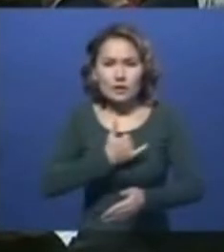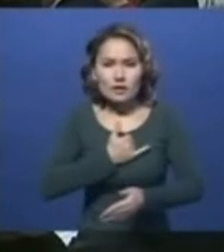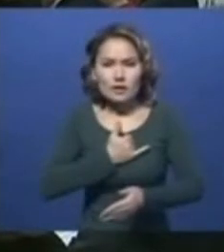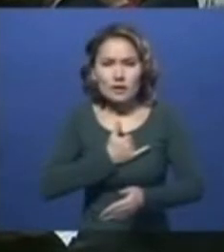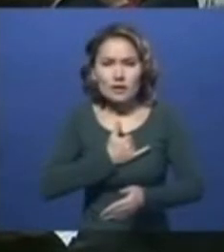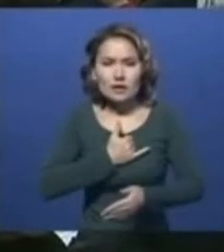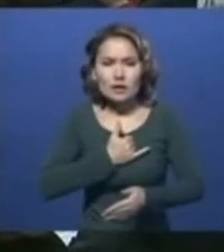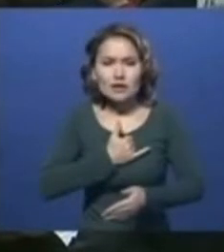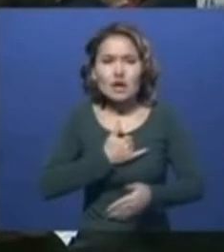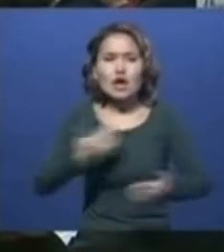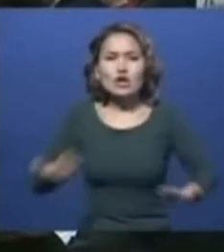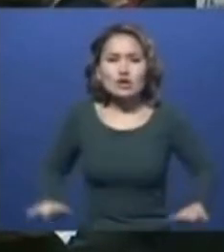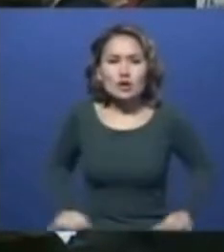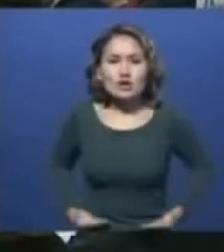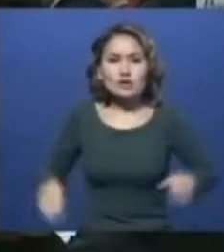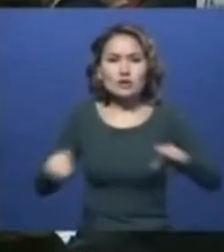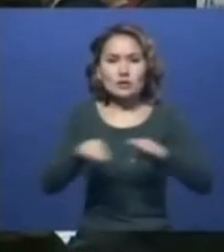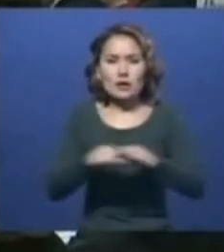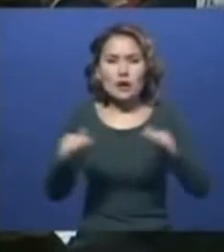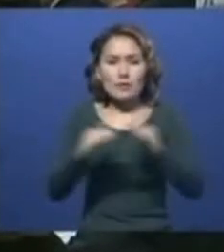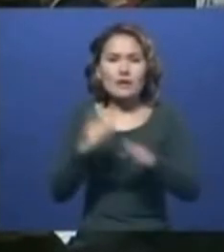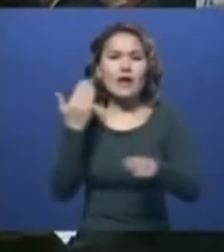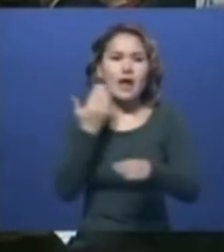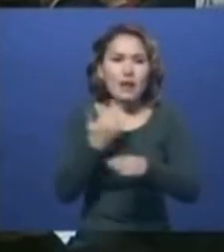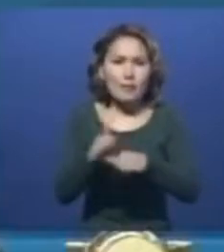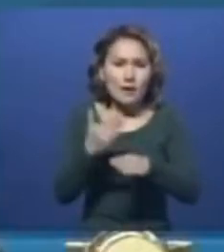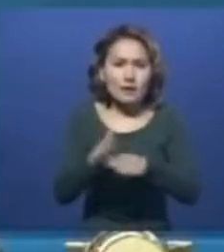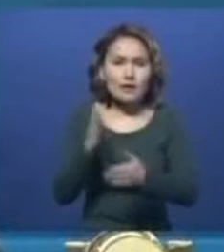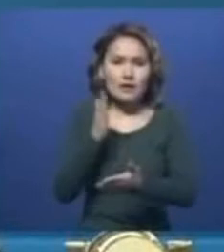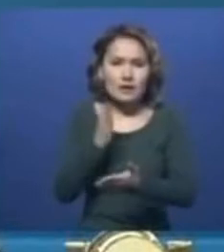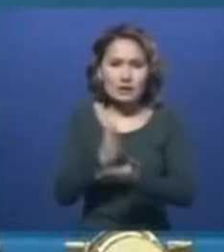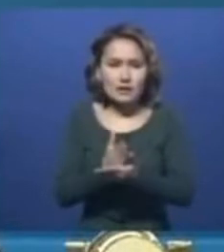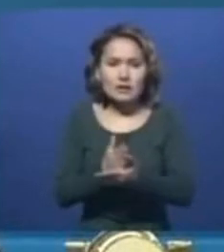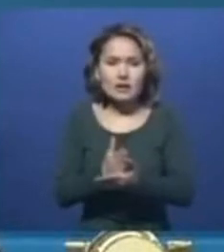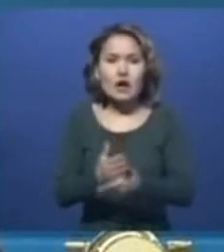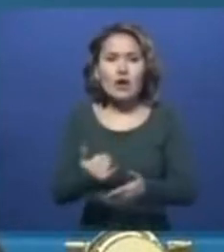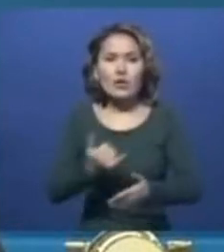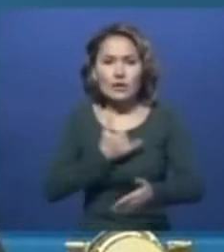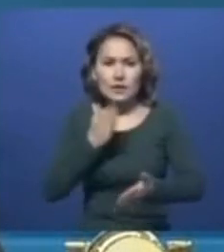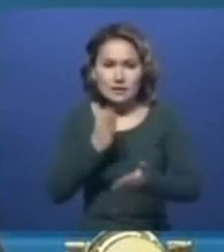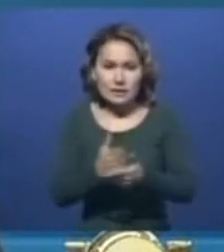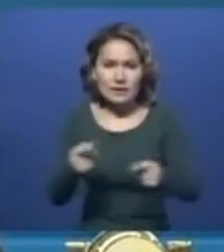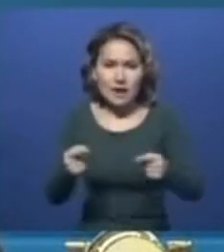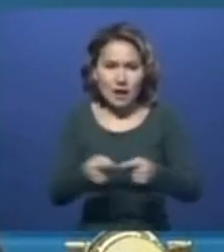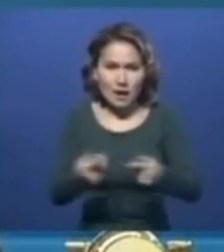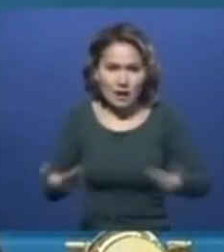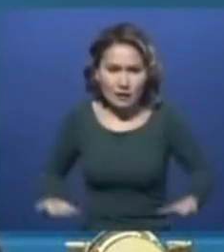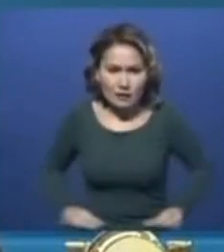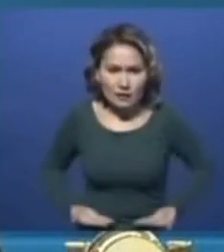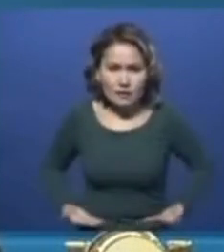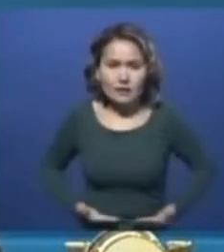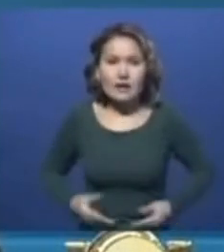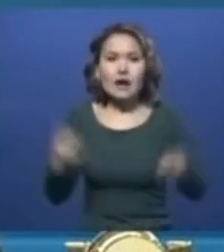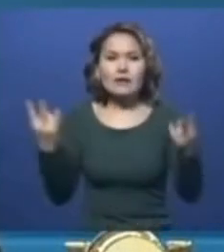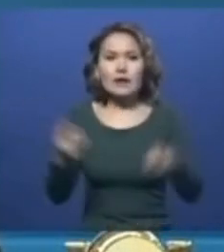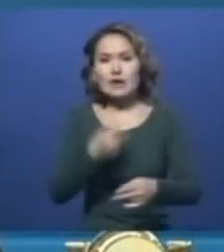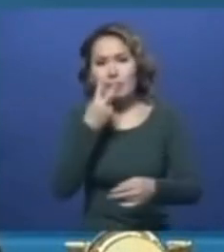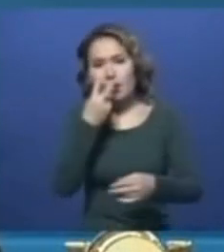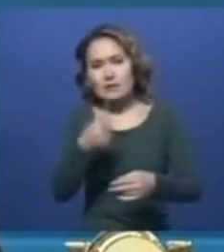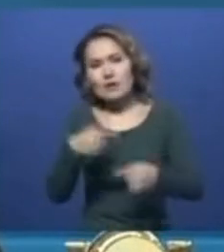жилстрой сбережения, есть у нас ипотека, есть у нас аренда. Но теперь нам надо посмотреть